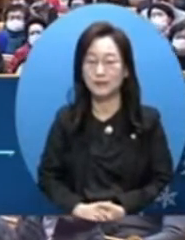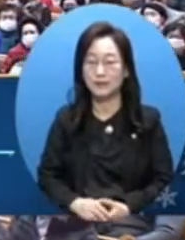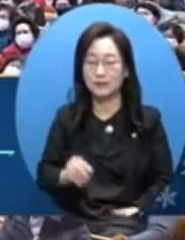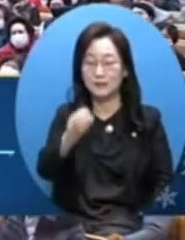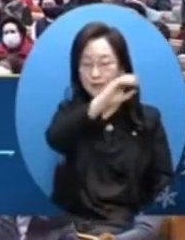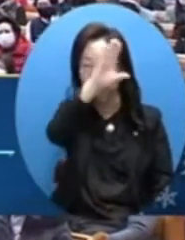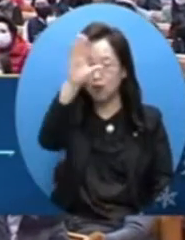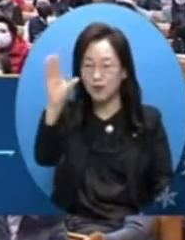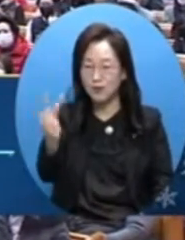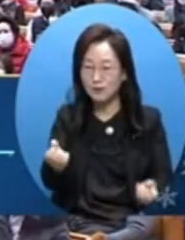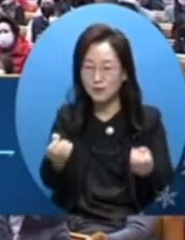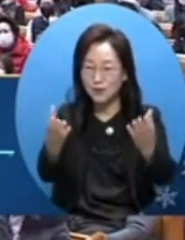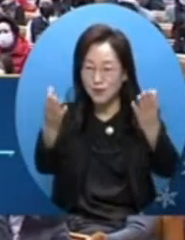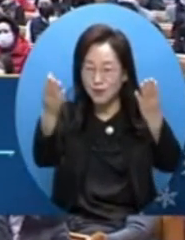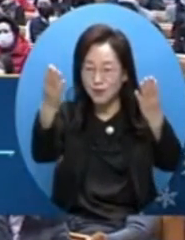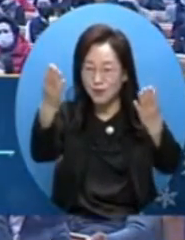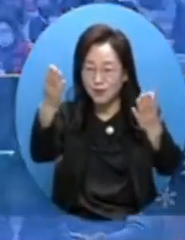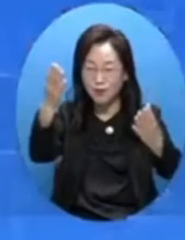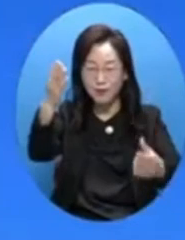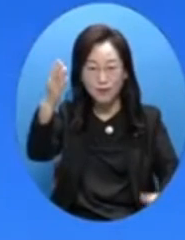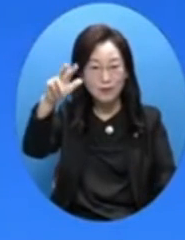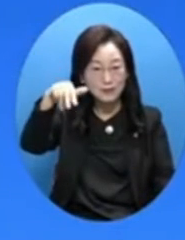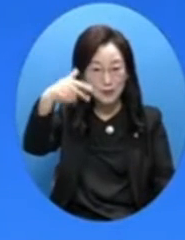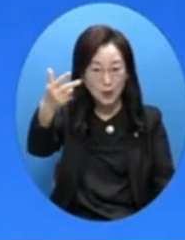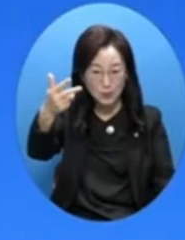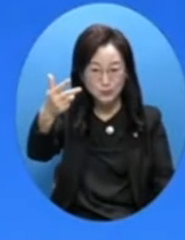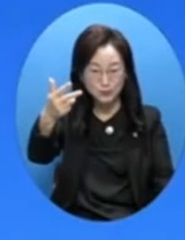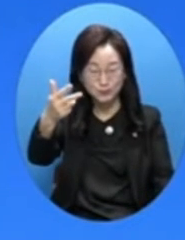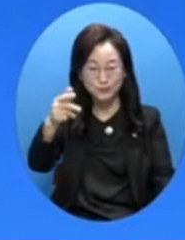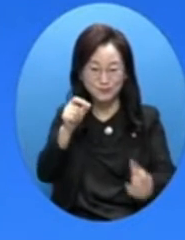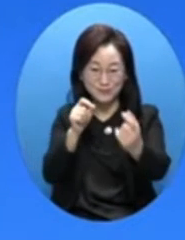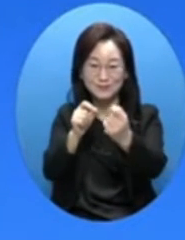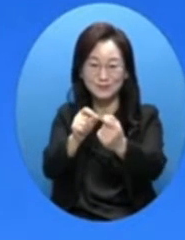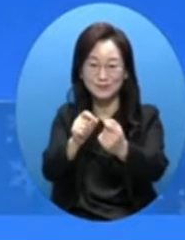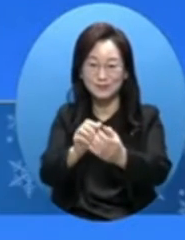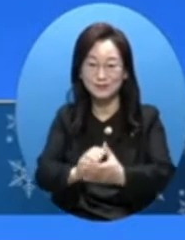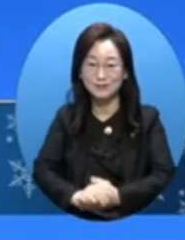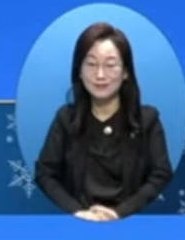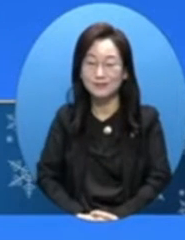성탄절이 한 주간, 한 주 앞으로 성큼 다가왔습니다.